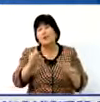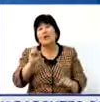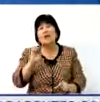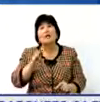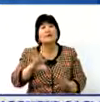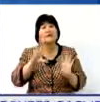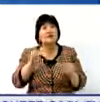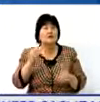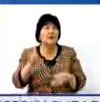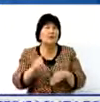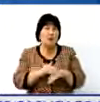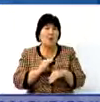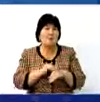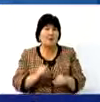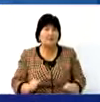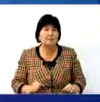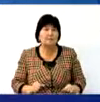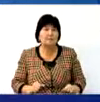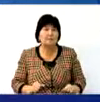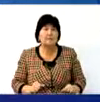«Арбат». Всего вам доброго.